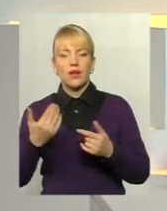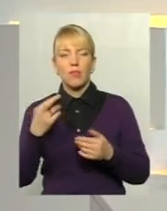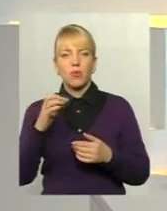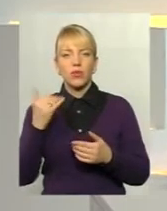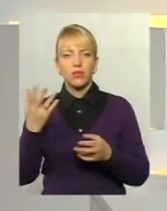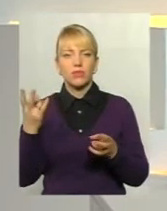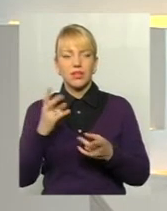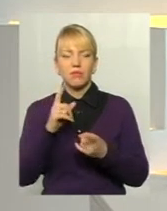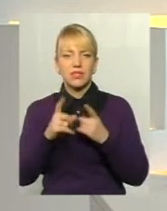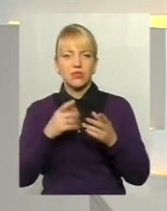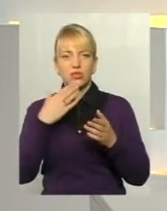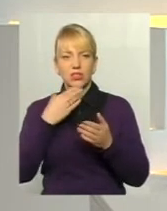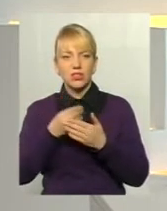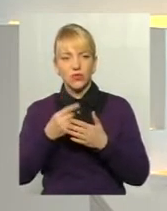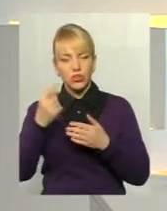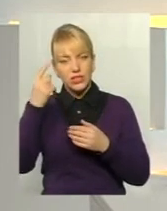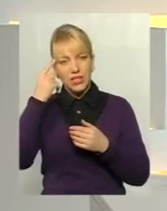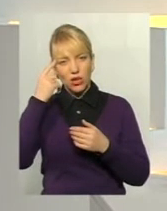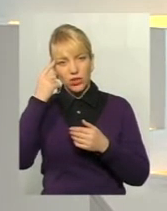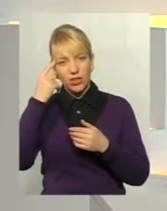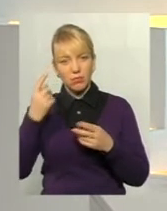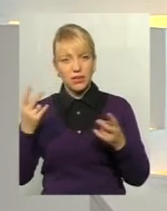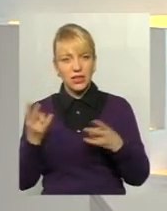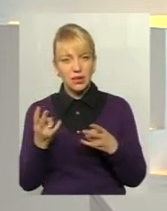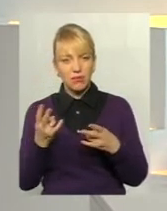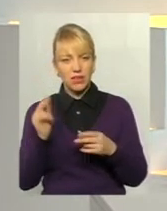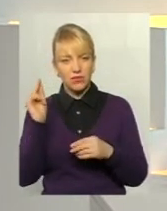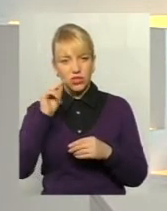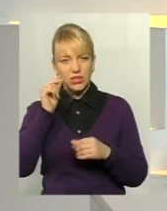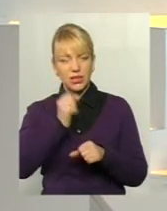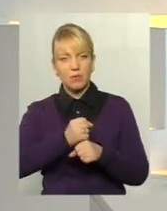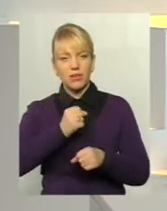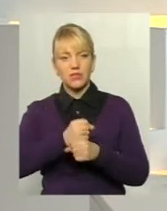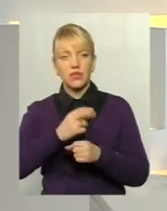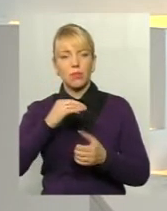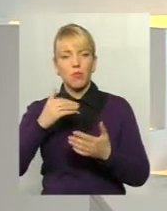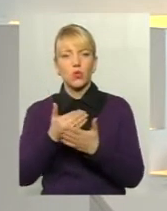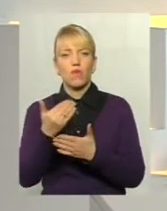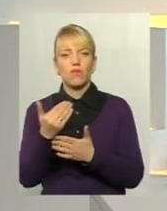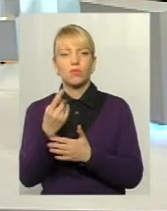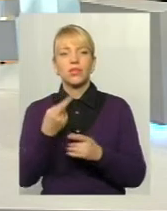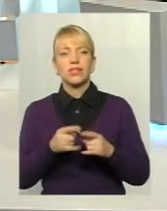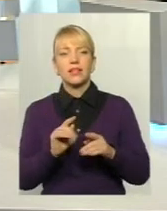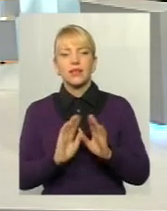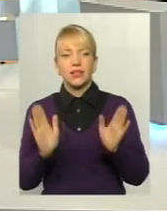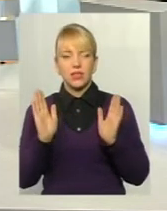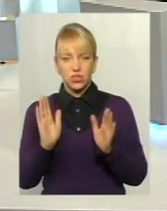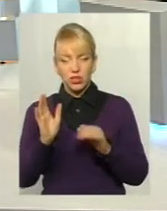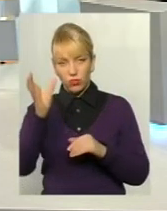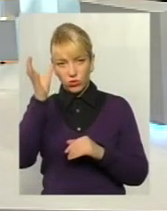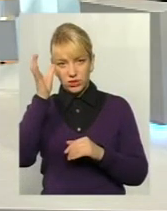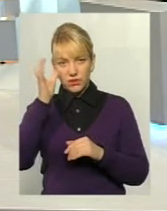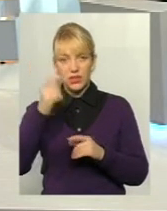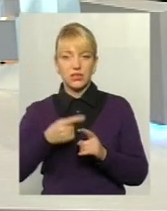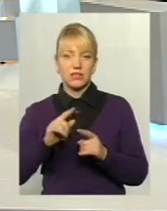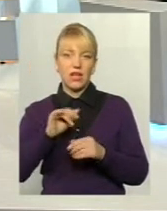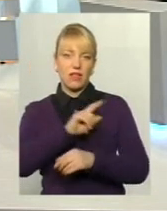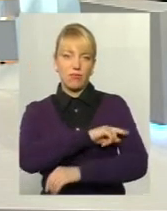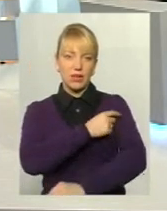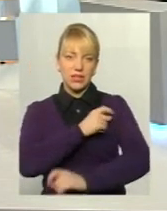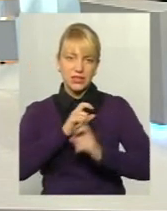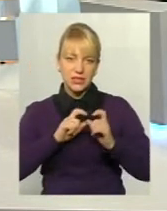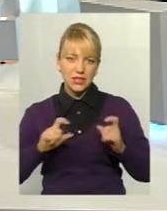свої стереотипи, навчитися працювати по-новому, і це не лише в освіті, це і в